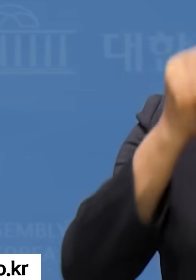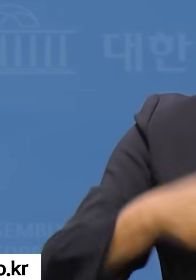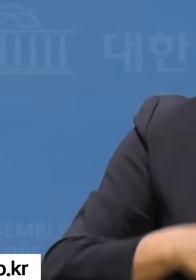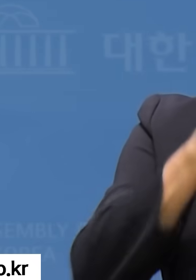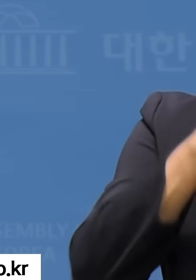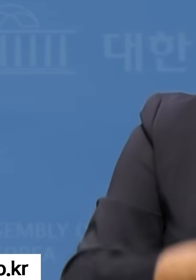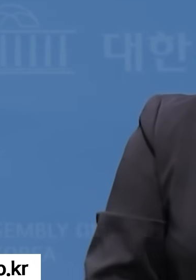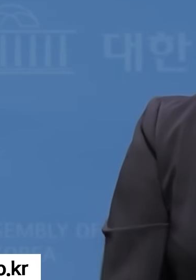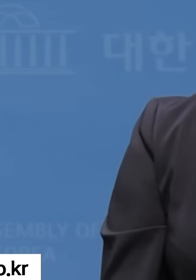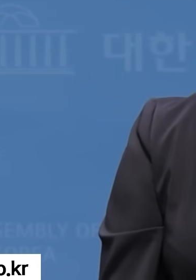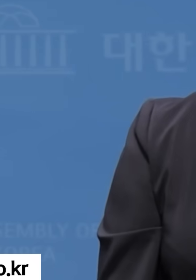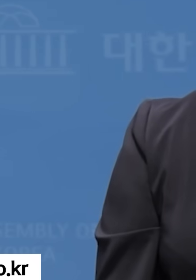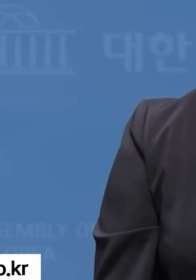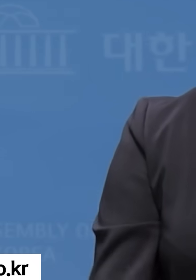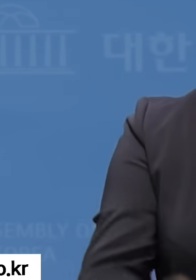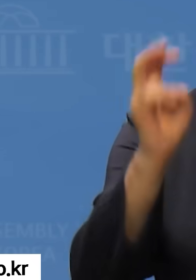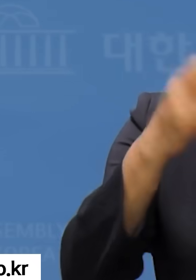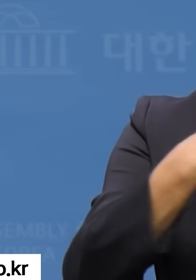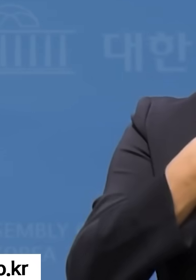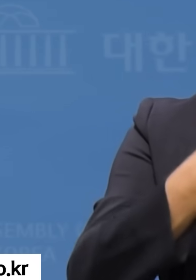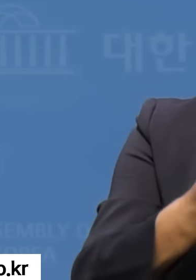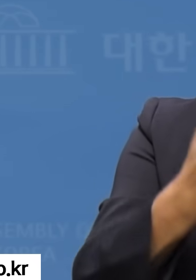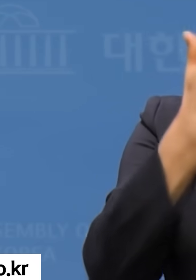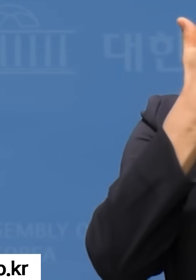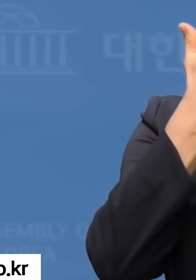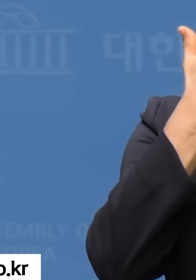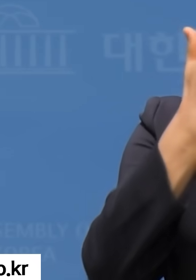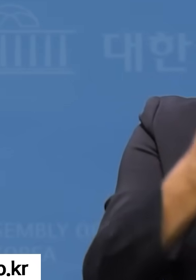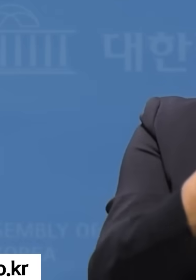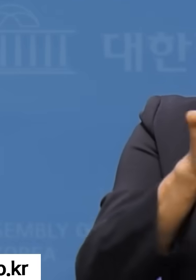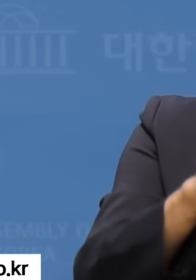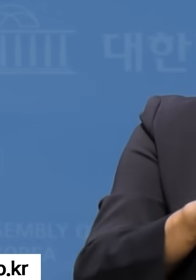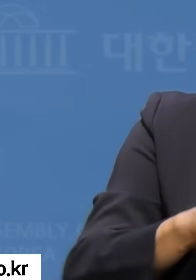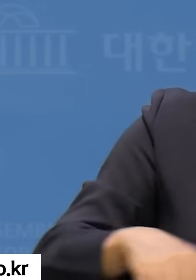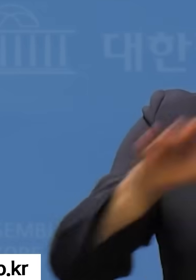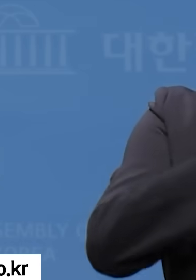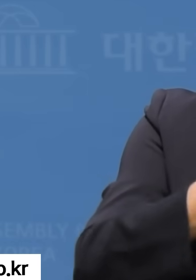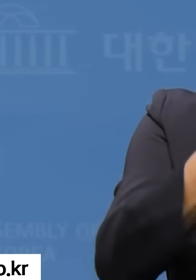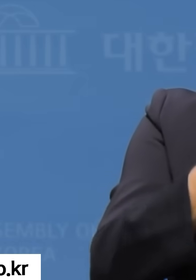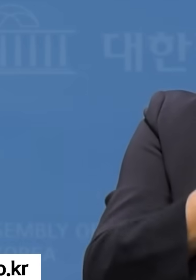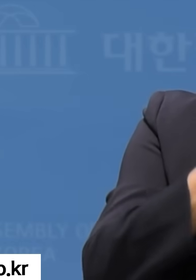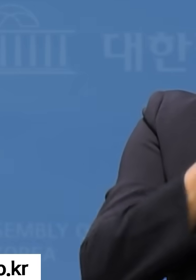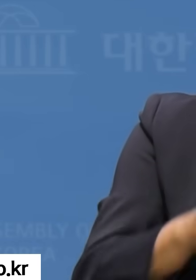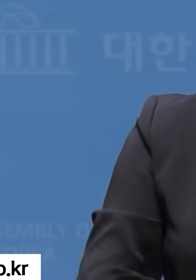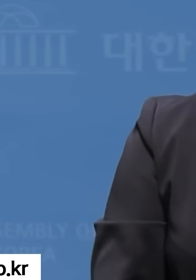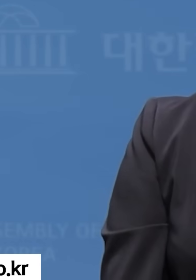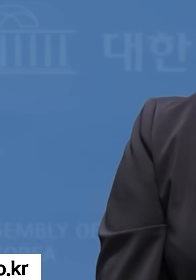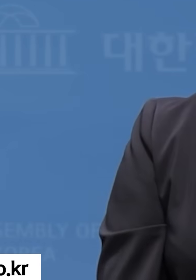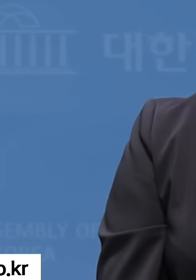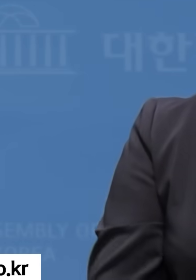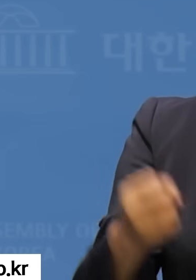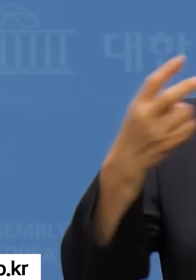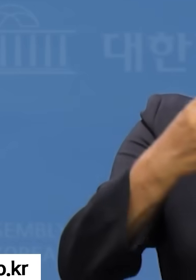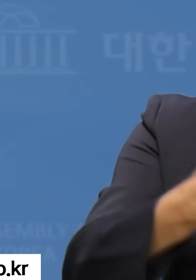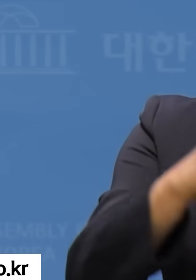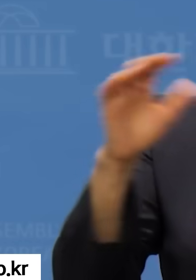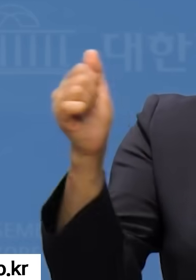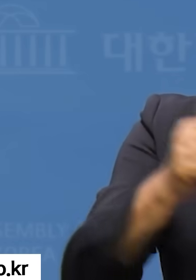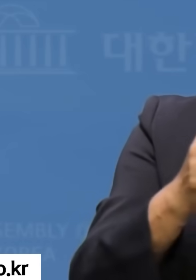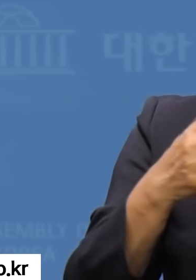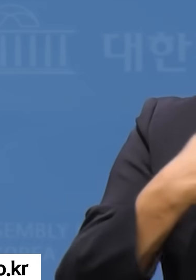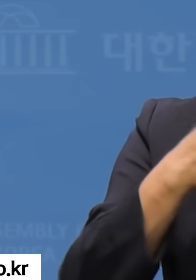됩니다. 설마하는 안보 불감증이 더 위험한 우리의 적이기 때문입니다. 그리고 북핵